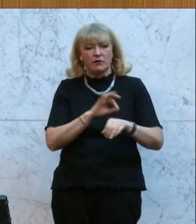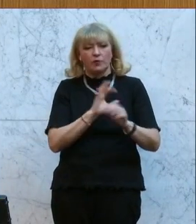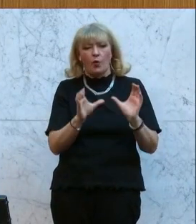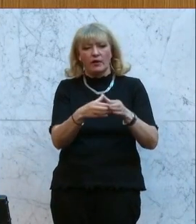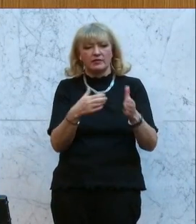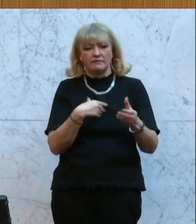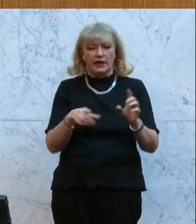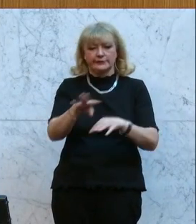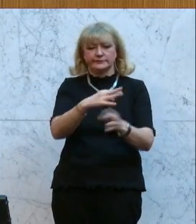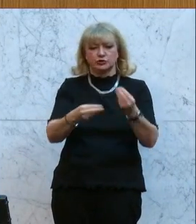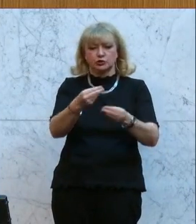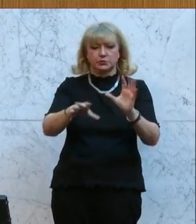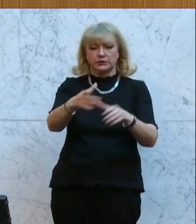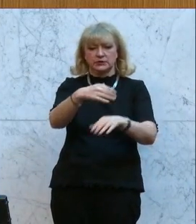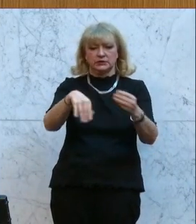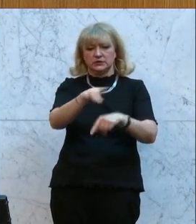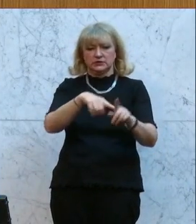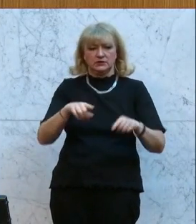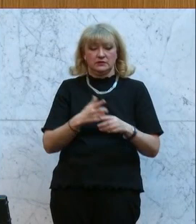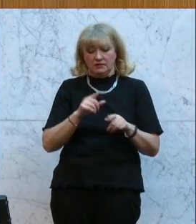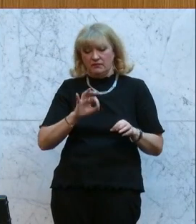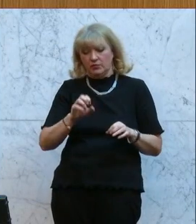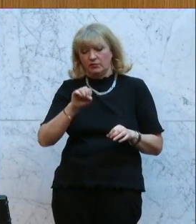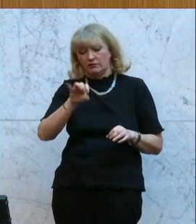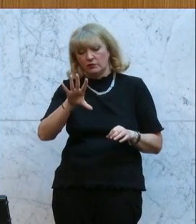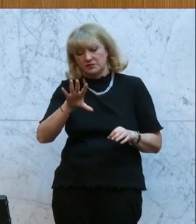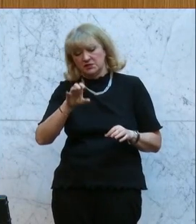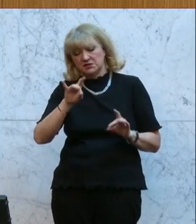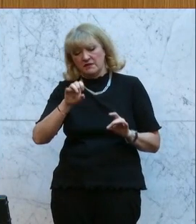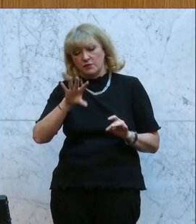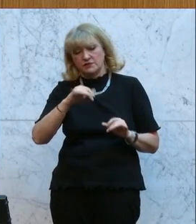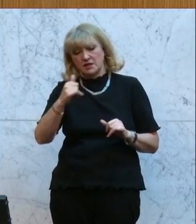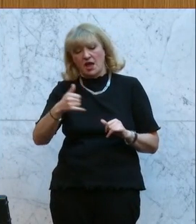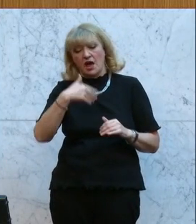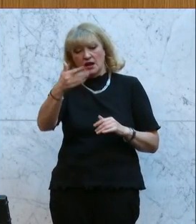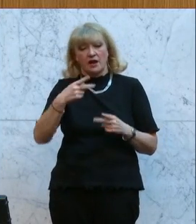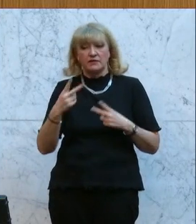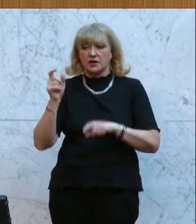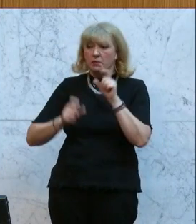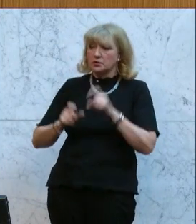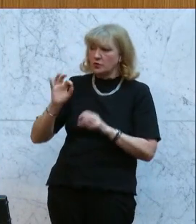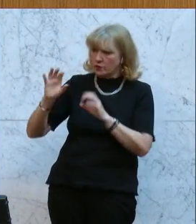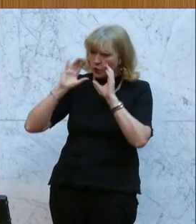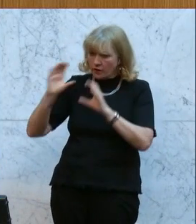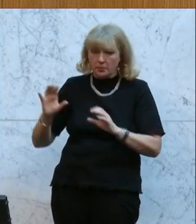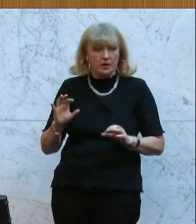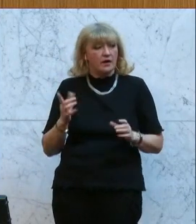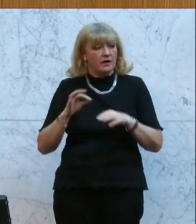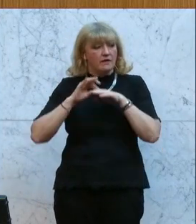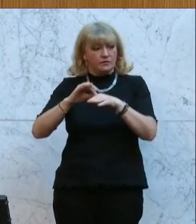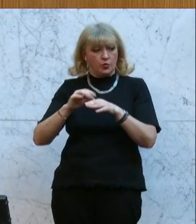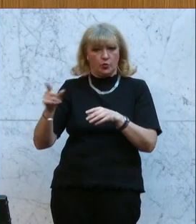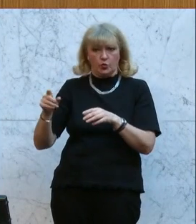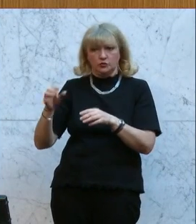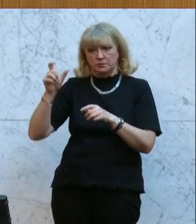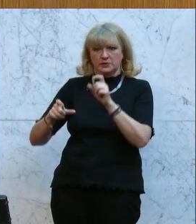hat und hier für die nächsten 10, 15 Jahre wichtige Personen, für die ÖVP wichtige Personen in Führungspositionen gehievt